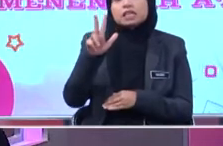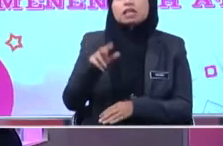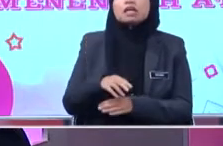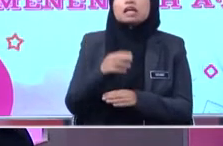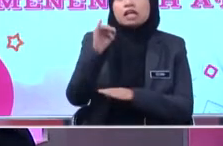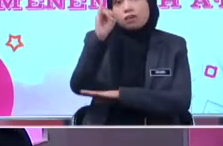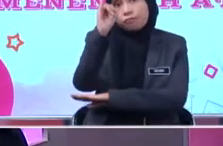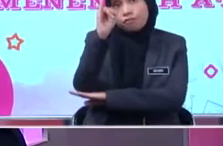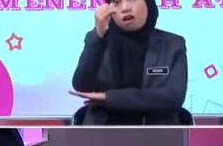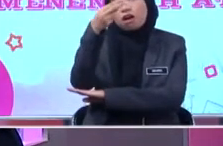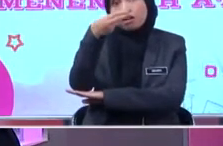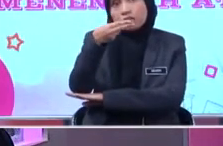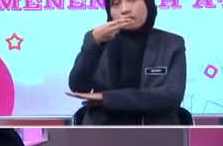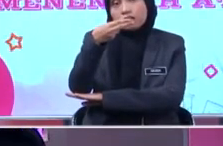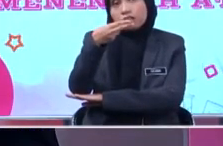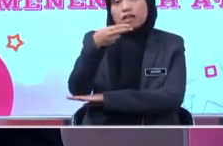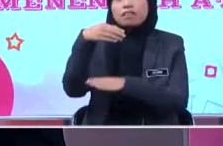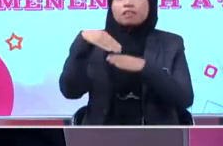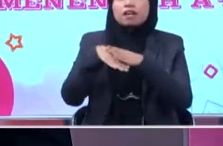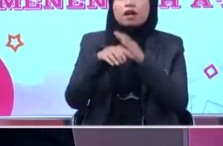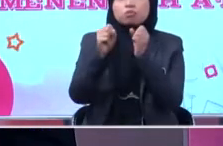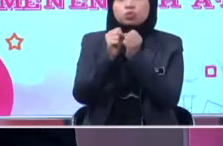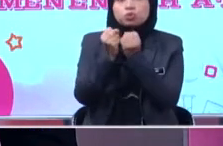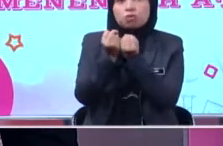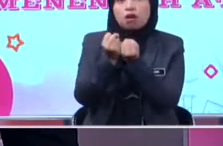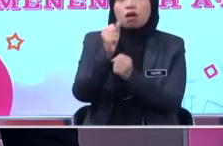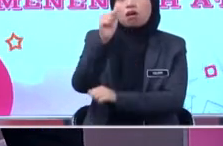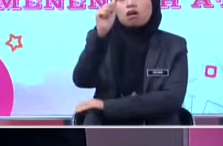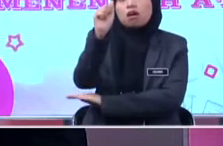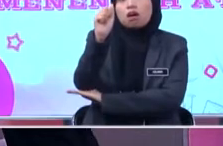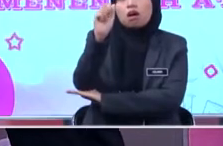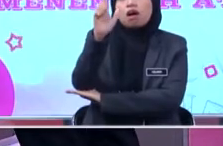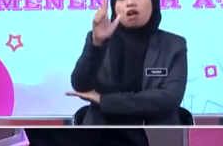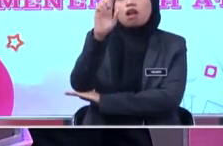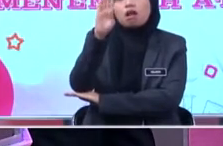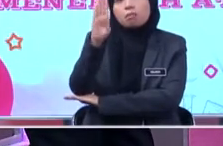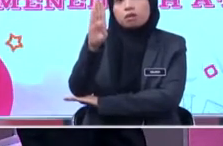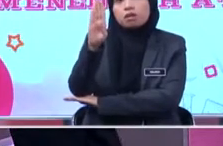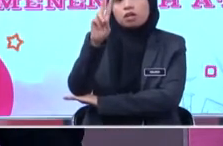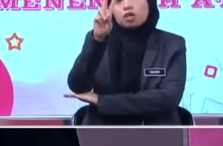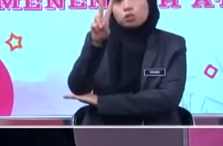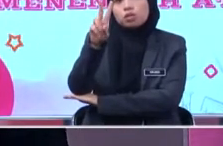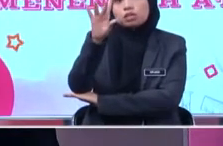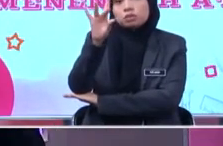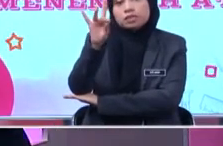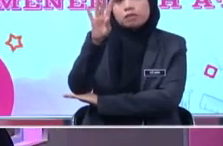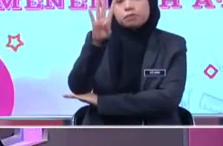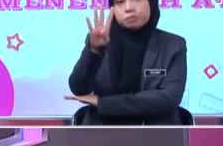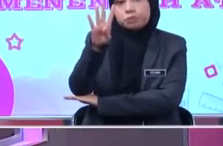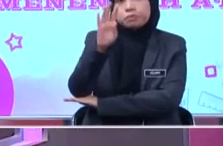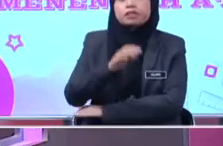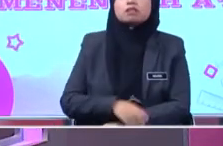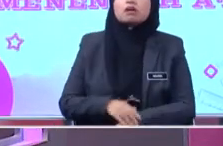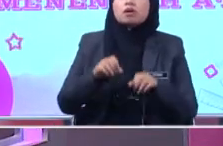ya Ngatain Rival Kiki di dalam surah al-baqarah ayat 284 Oke jadi